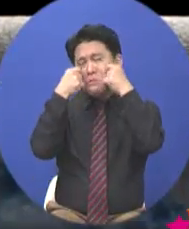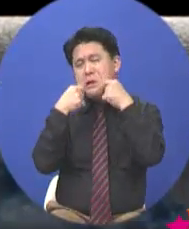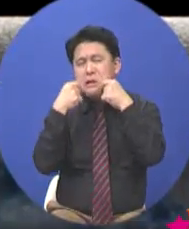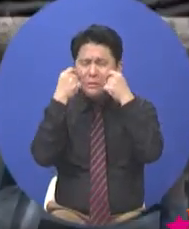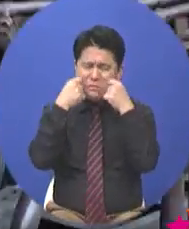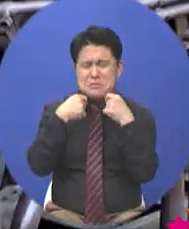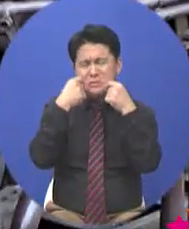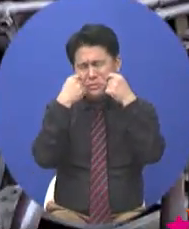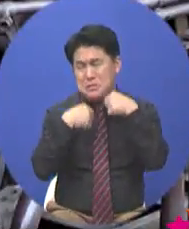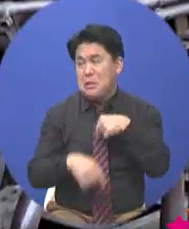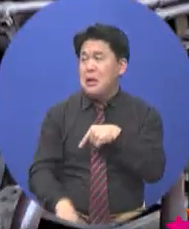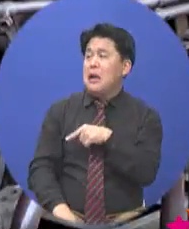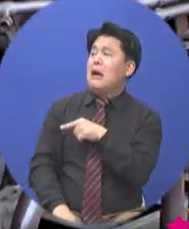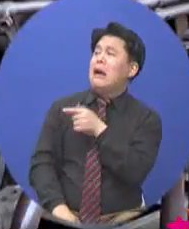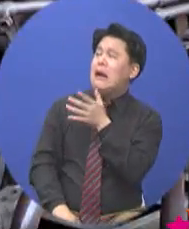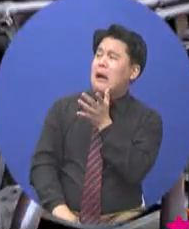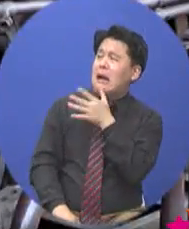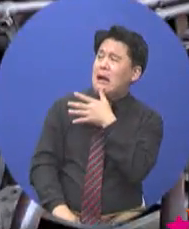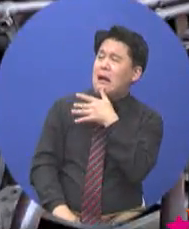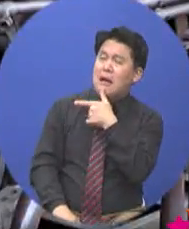아가씨가 슬기우네